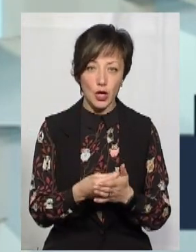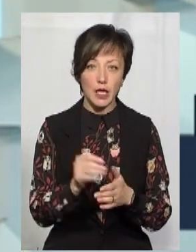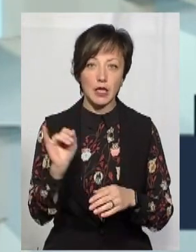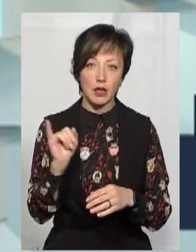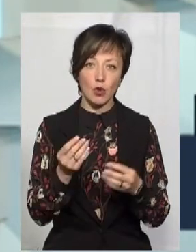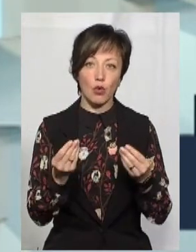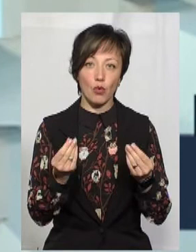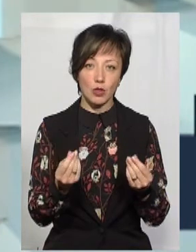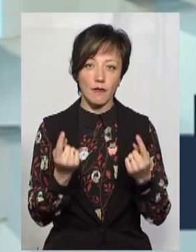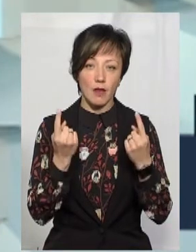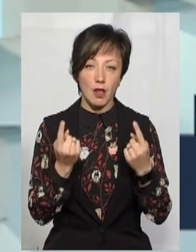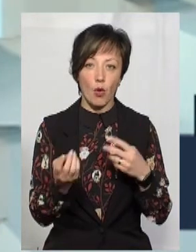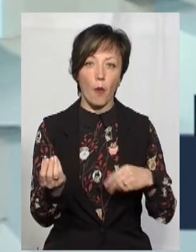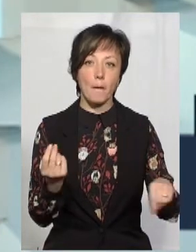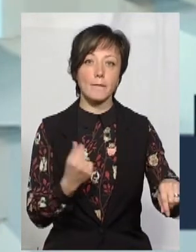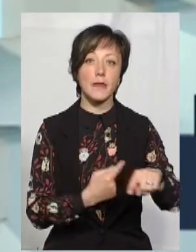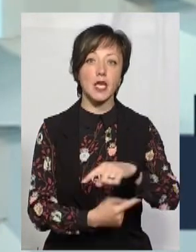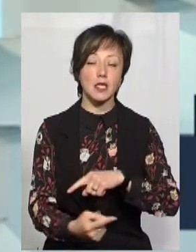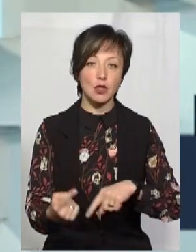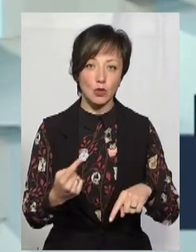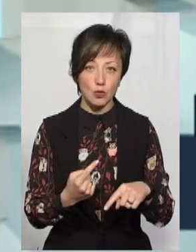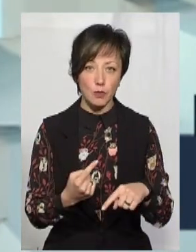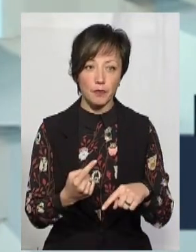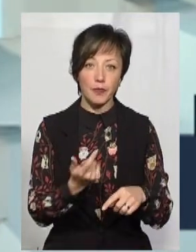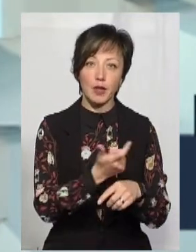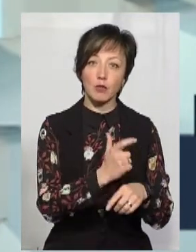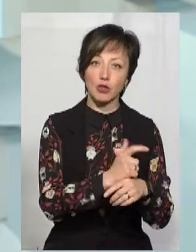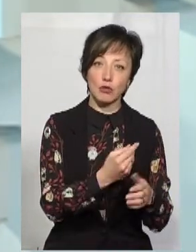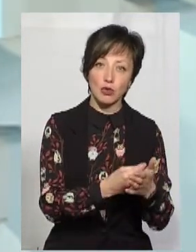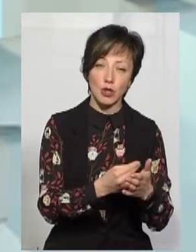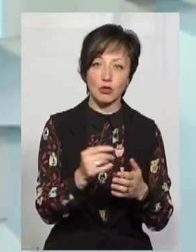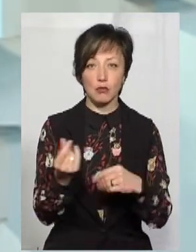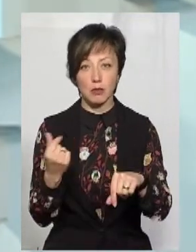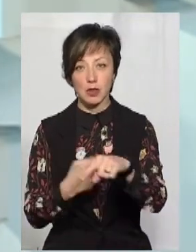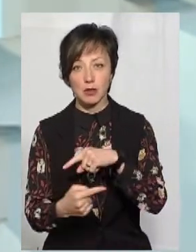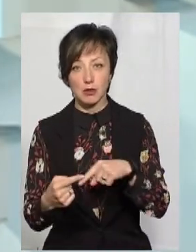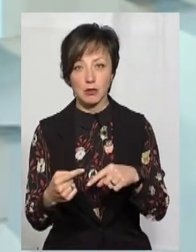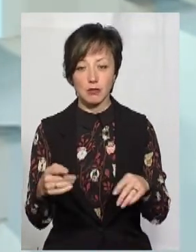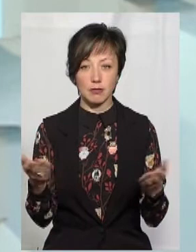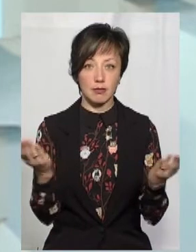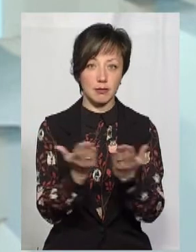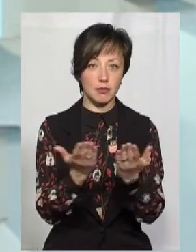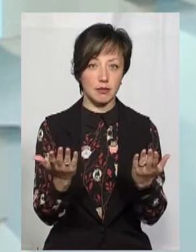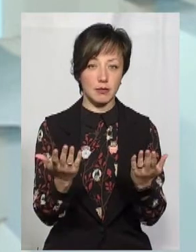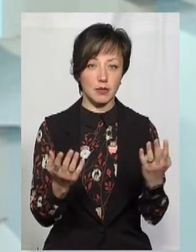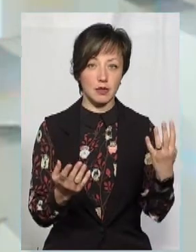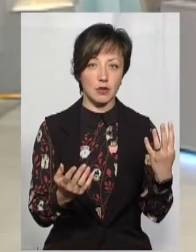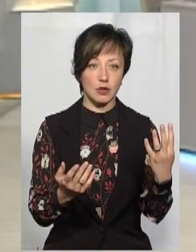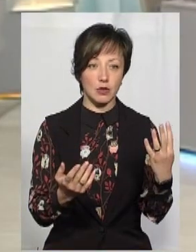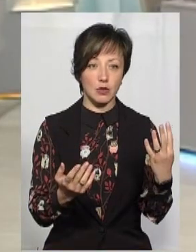так про кошти великого бізнесу. Звичайно, більше бюджетних чи бізнесу? В даному випадку тут десь буде